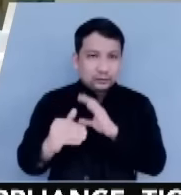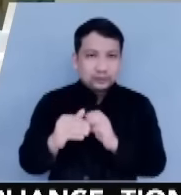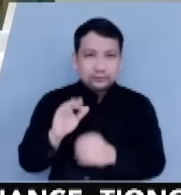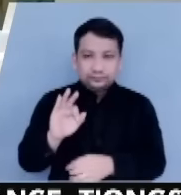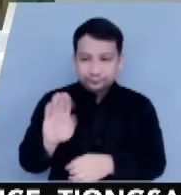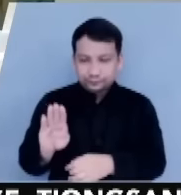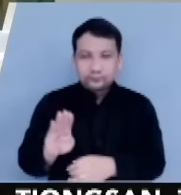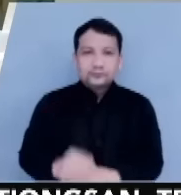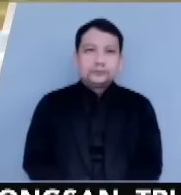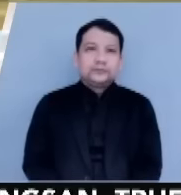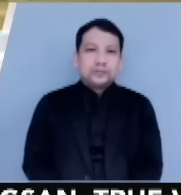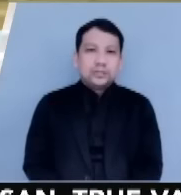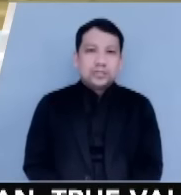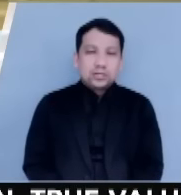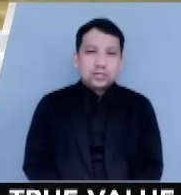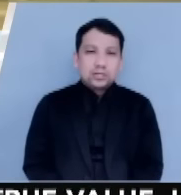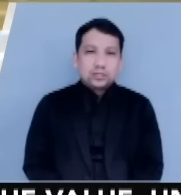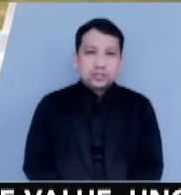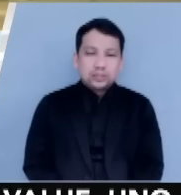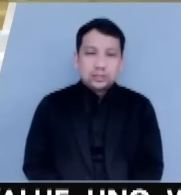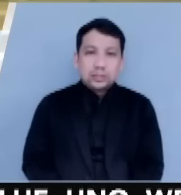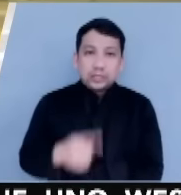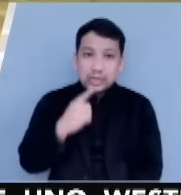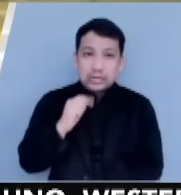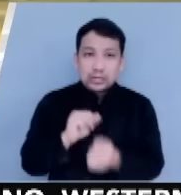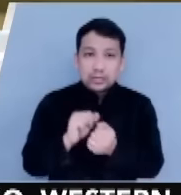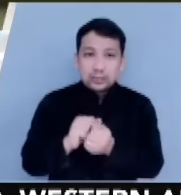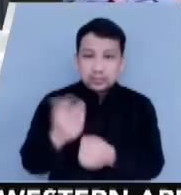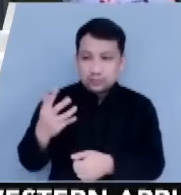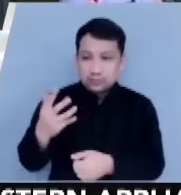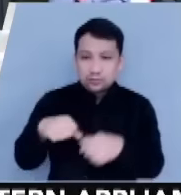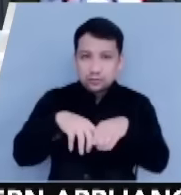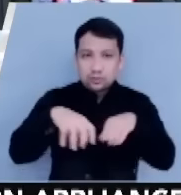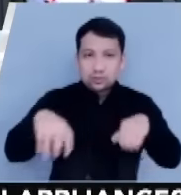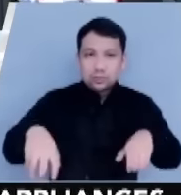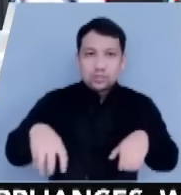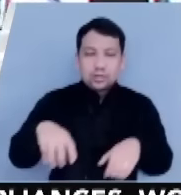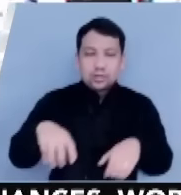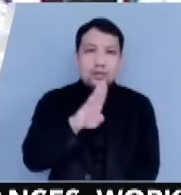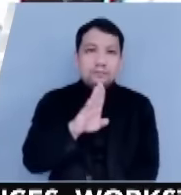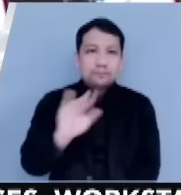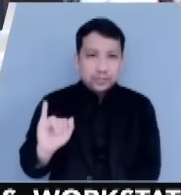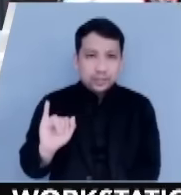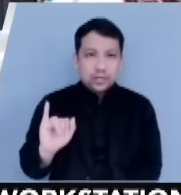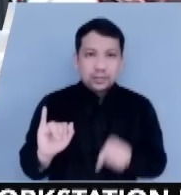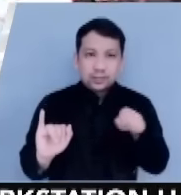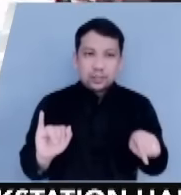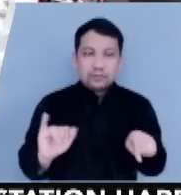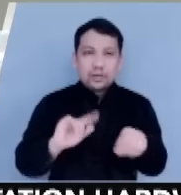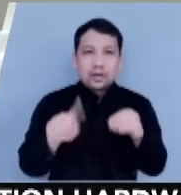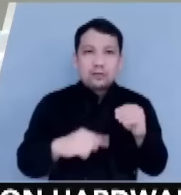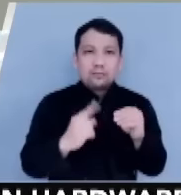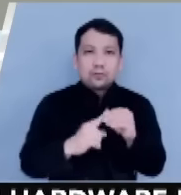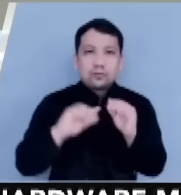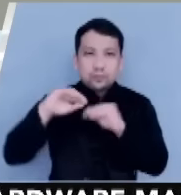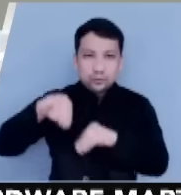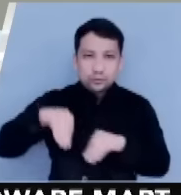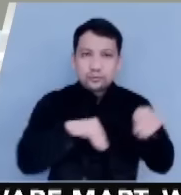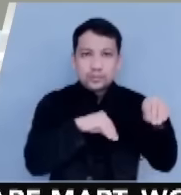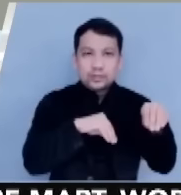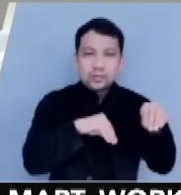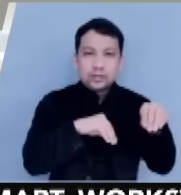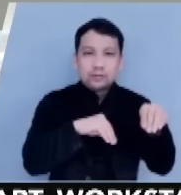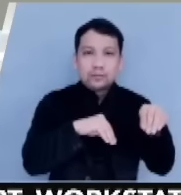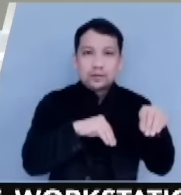ang Cambodia at karatig bansa sa pinakabinabantayan ng Bureau of Immigration pagdating sa human trafficking. Ang nagiging challenge